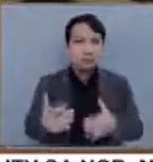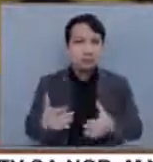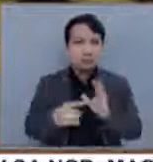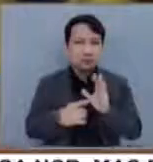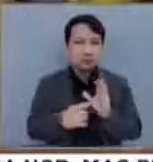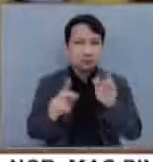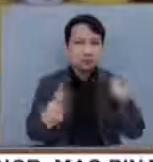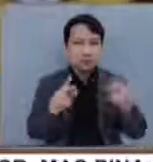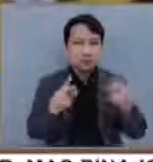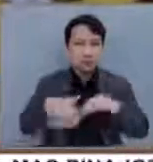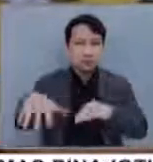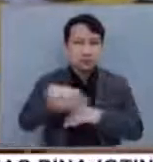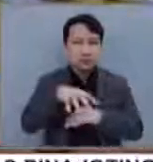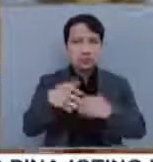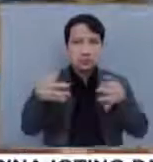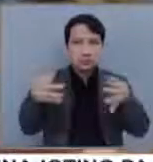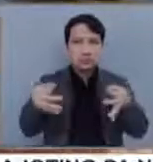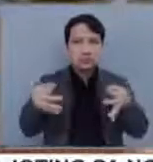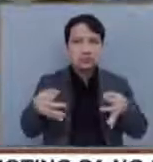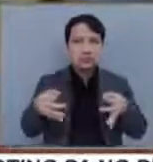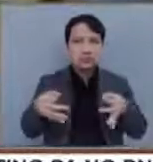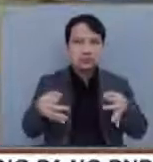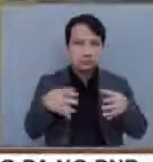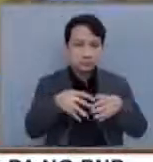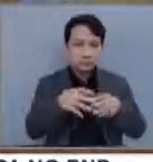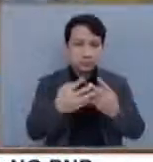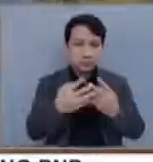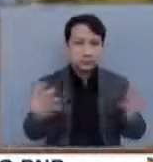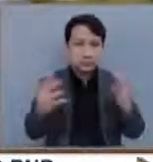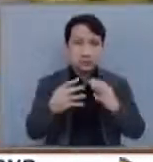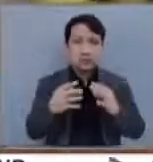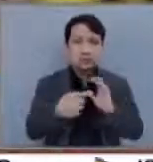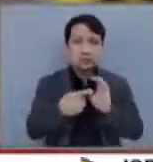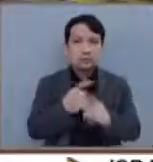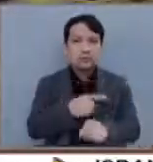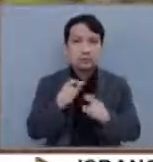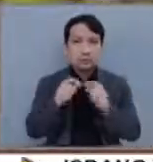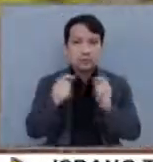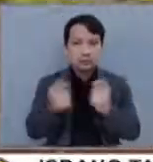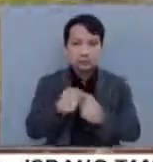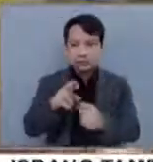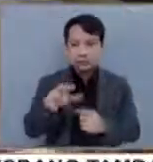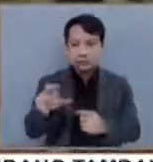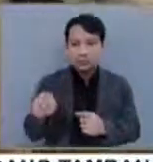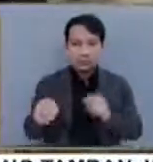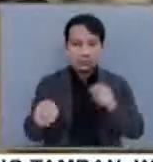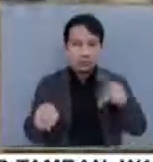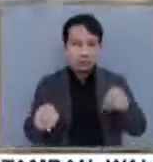loob ng court. Ang mga sangkot na mga manlalaro ay mula sa Team Rama at Team Penfield.